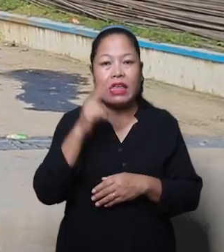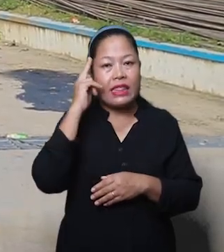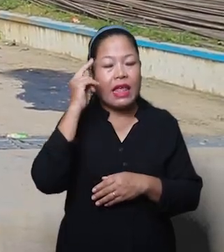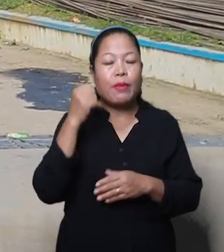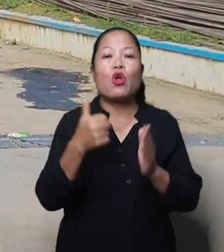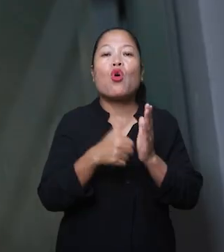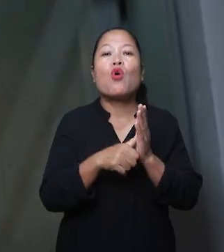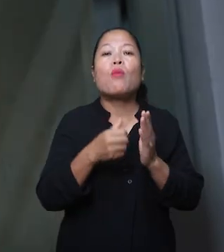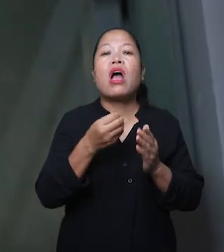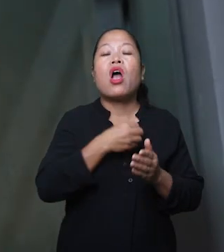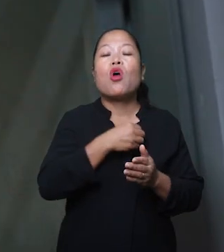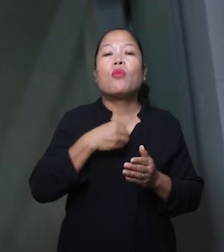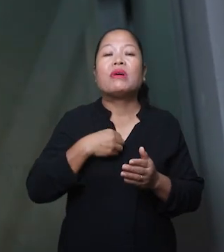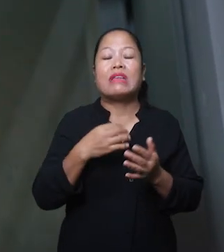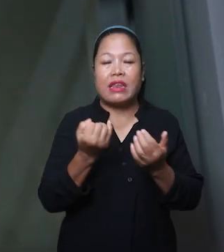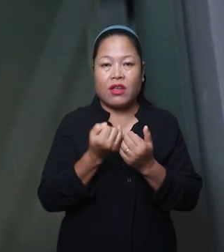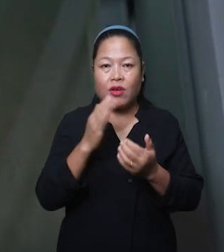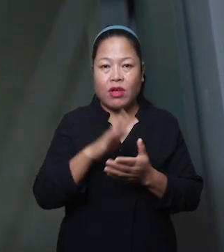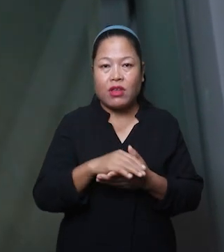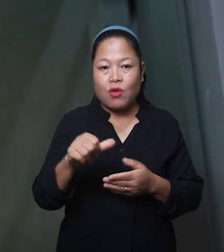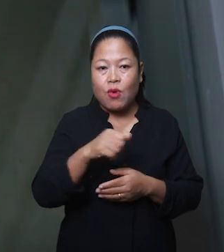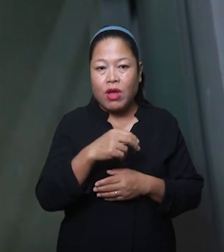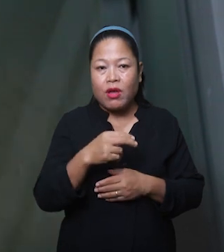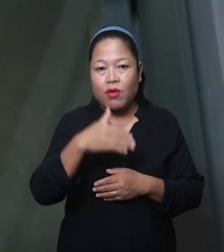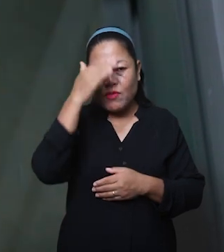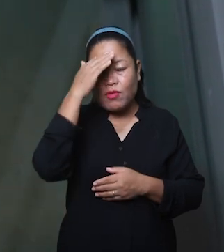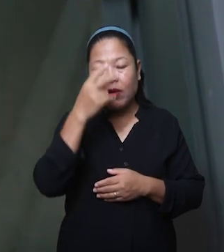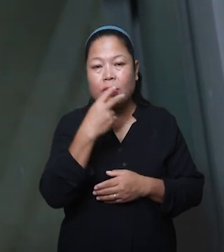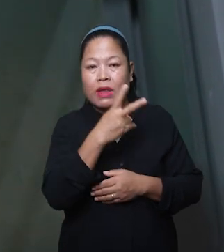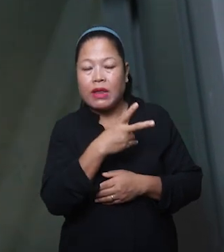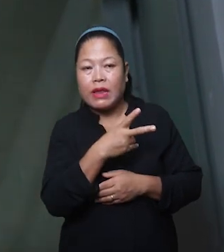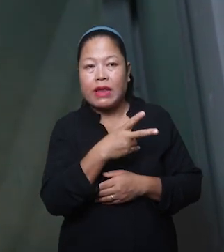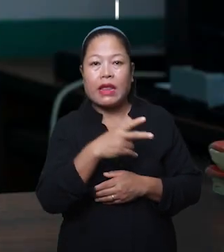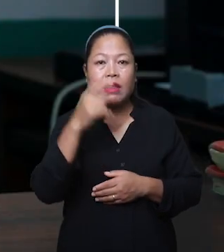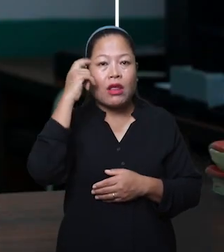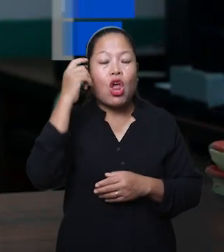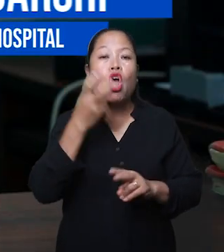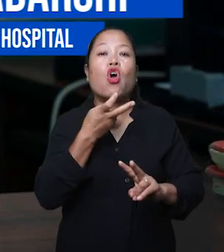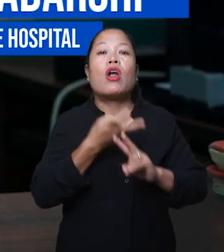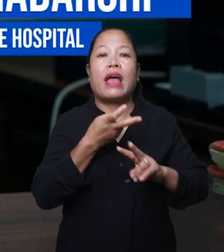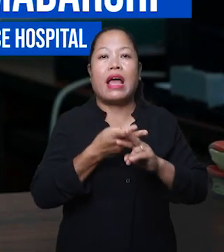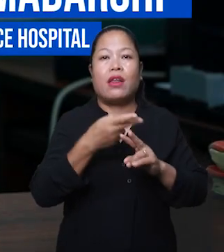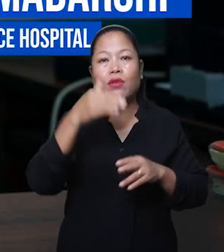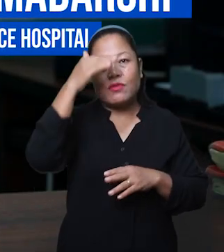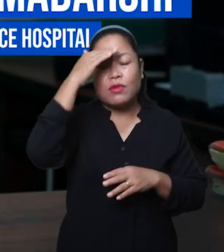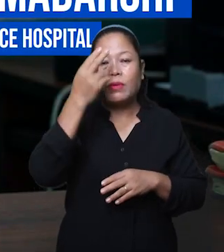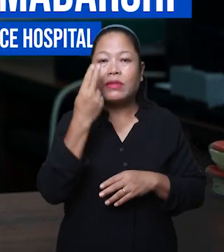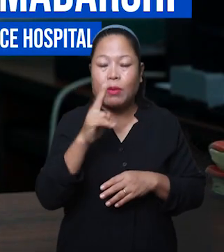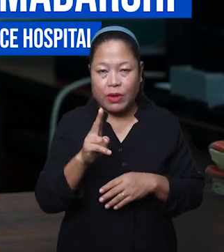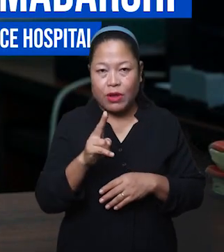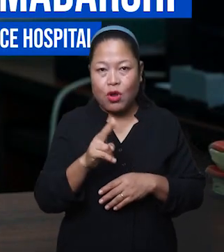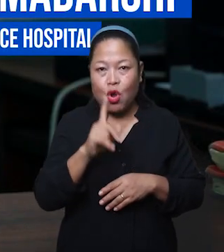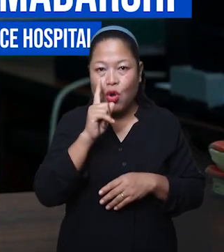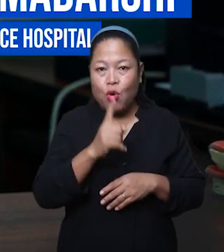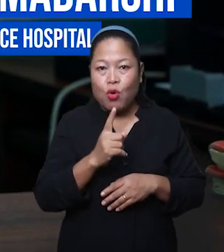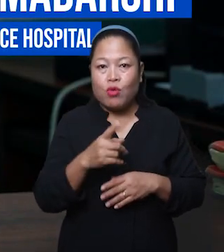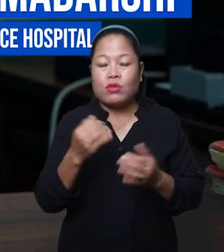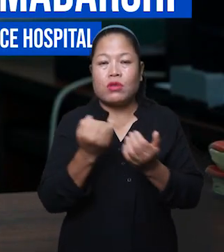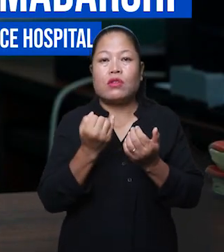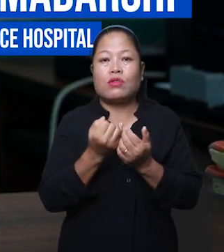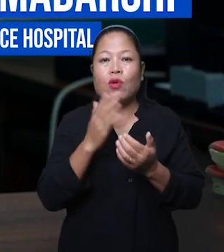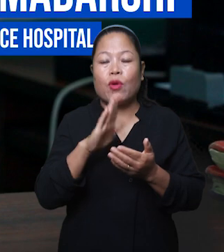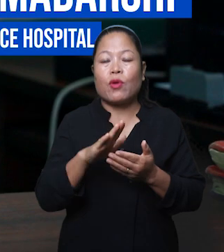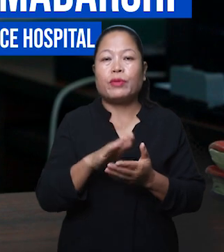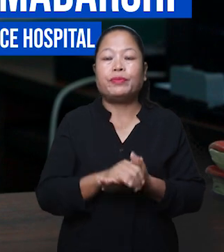यही डायग्नोसिस गरेर चाहिँ उपचार गर्यौ अब हामीलाई चाहिँ उहाँको समस्या हेर्दाखेरि मानसिक कडा खालको अथवा गम्भीर खालको मानसिक समस्या हो